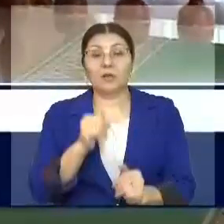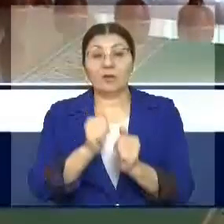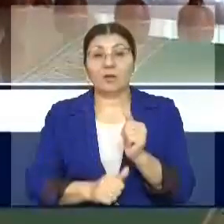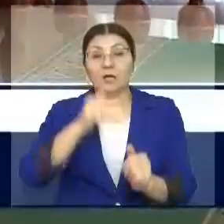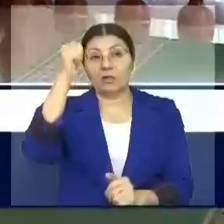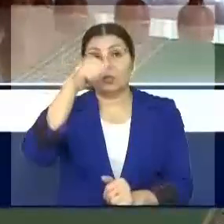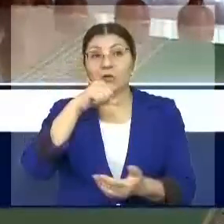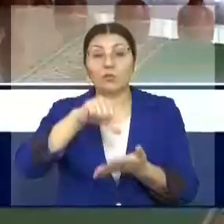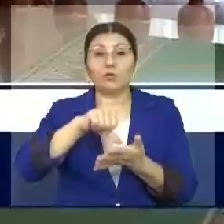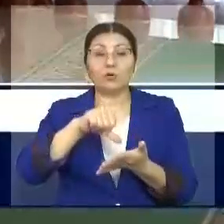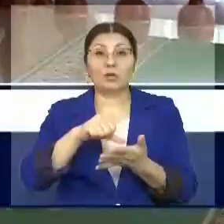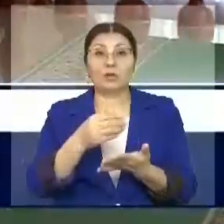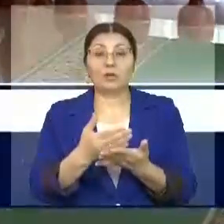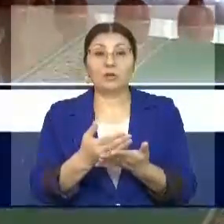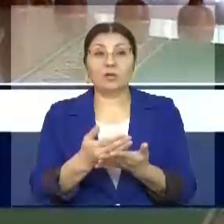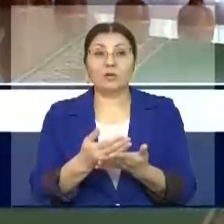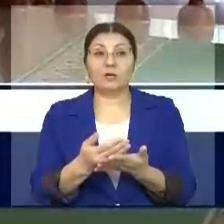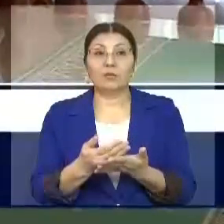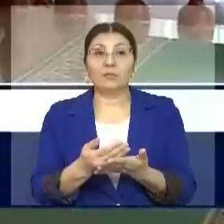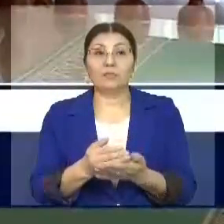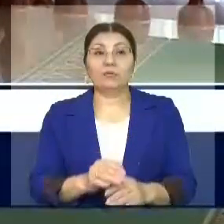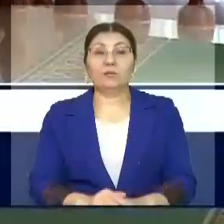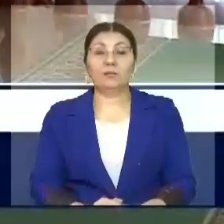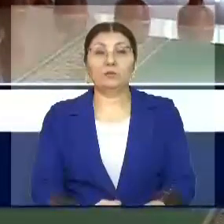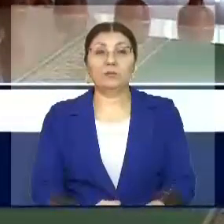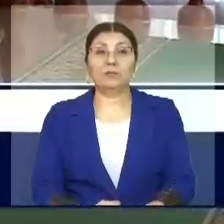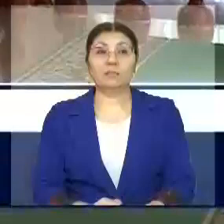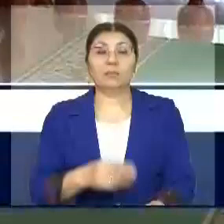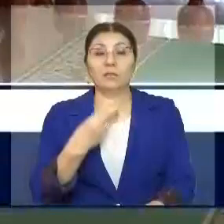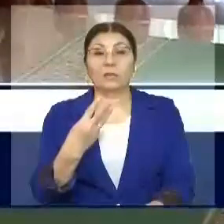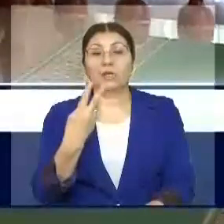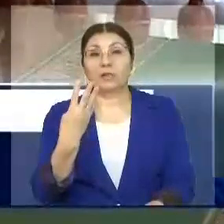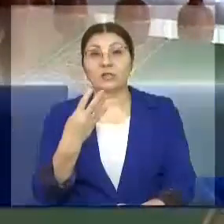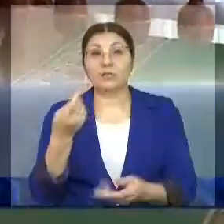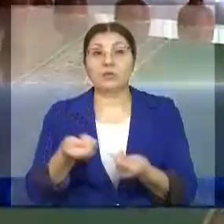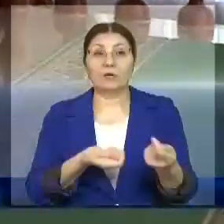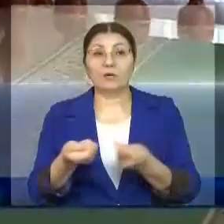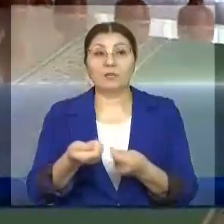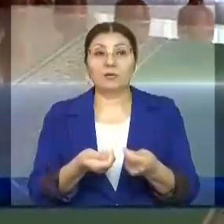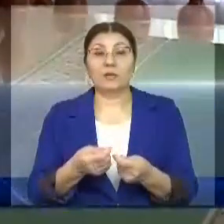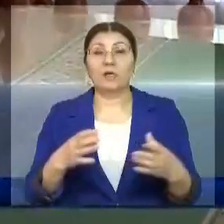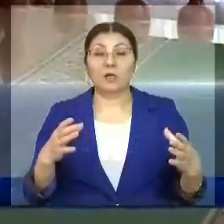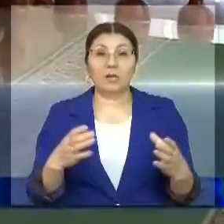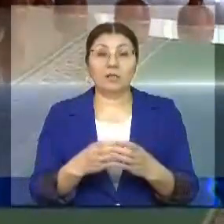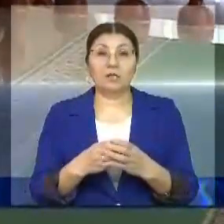привлекаем где-то в троих-четверых руководителей на систему именно